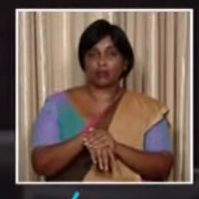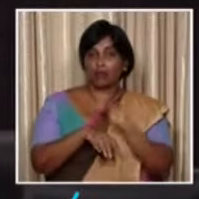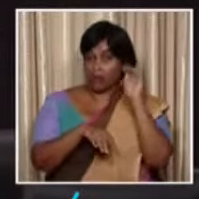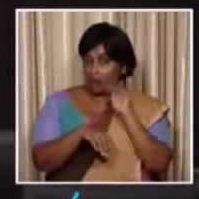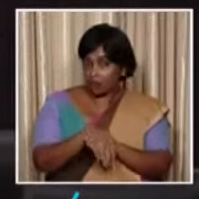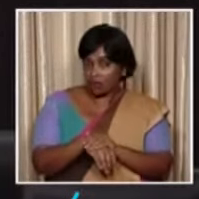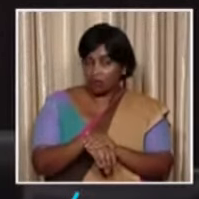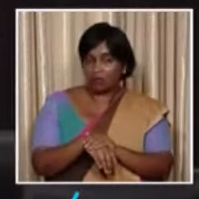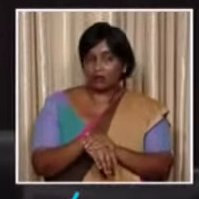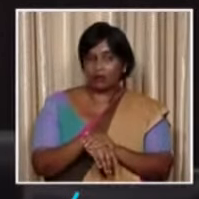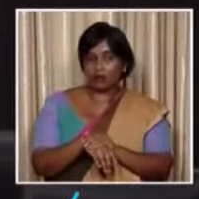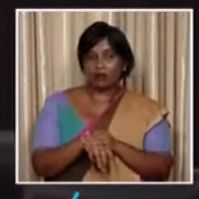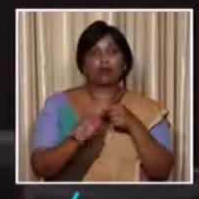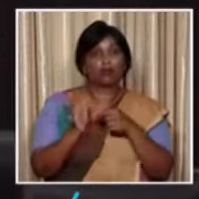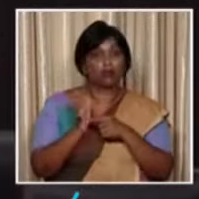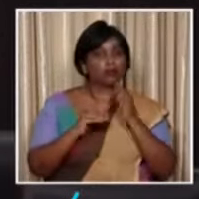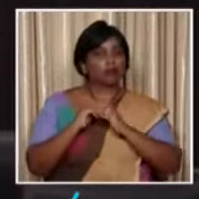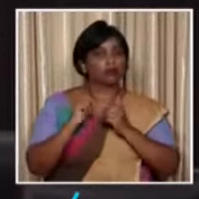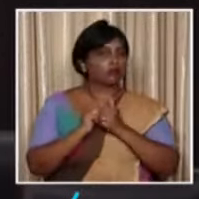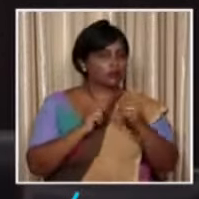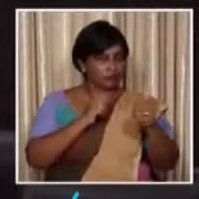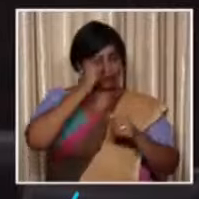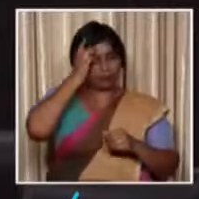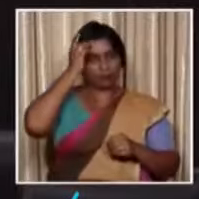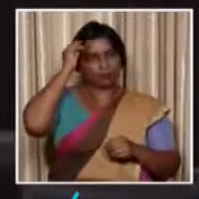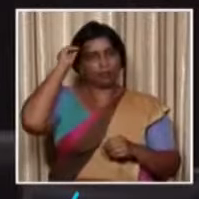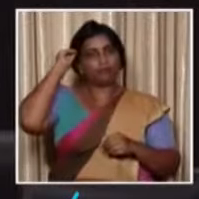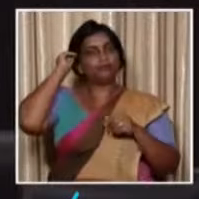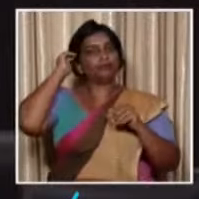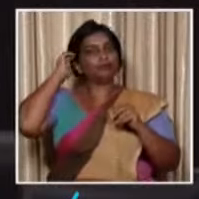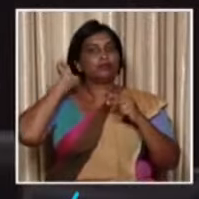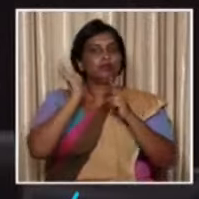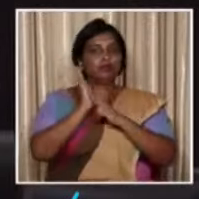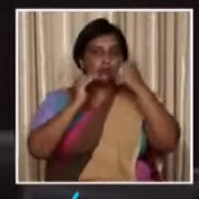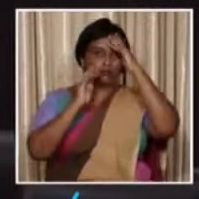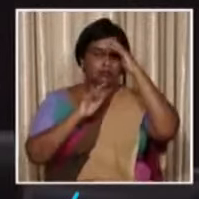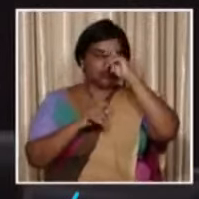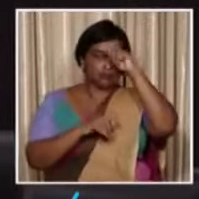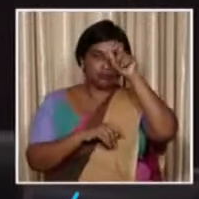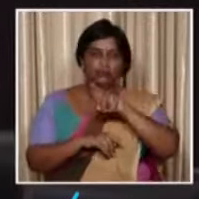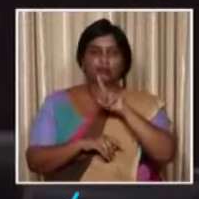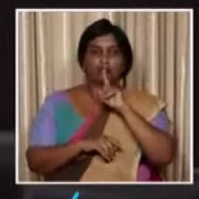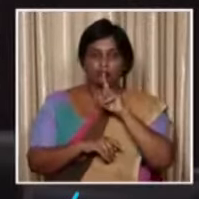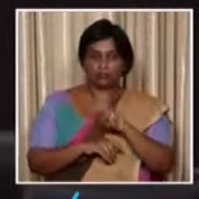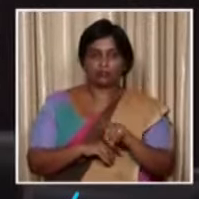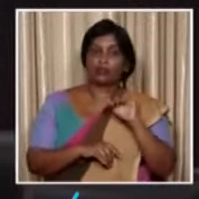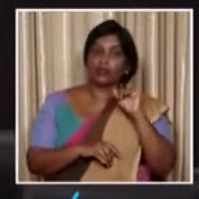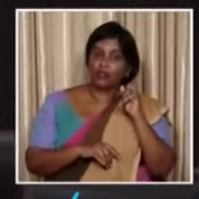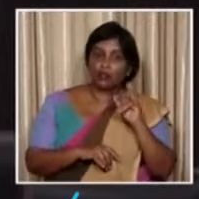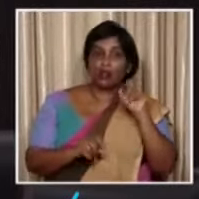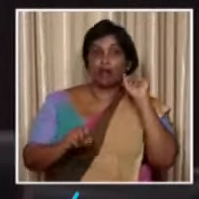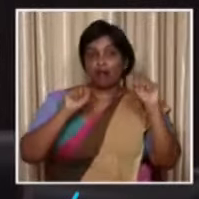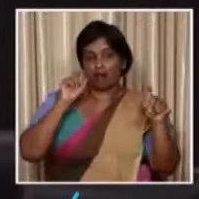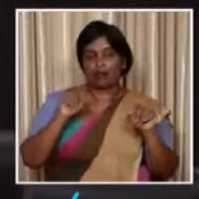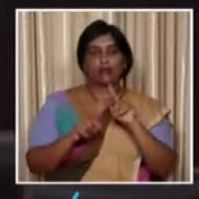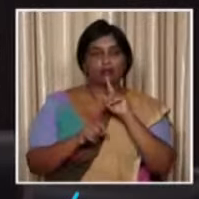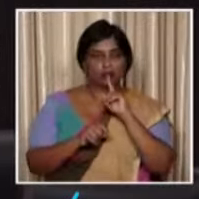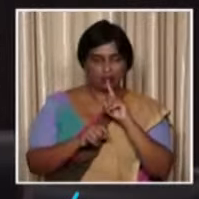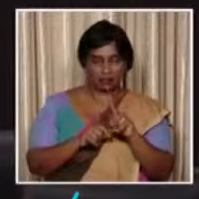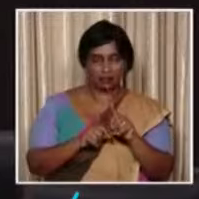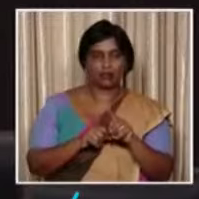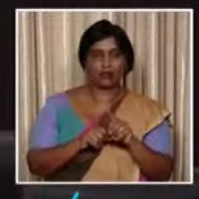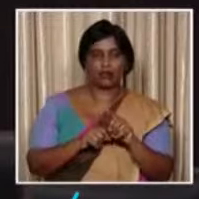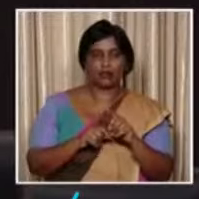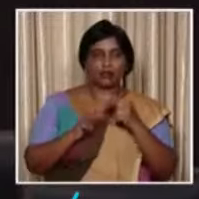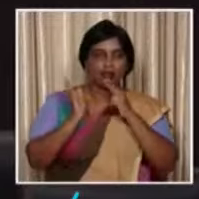අවුනාම ඒකට ක්‍රියාමාර්ග ගන්න නාමල් රාජපක්ෂ මහත්මයා කිව්වා සමහරුන්ගේ ඩං කියනවා